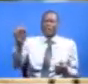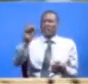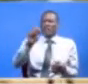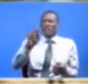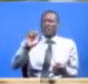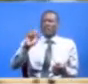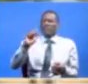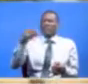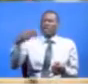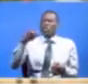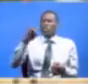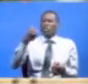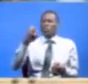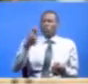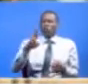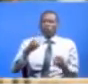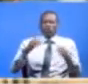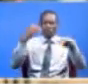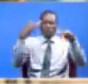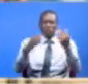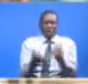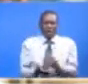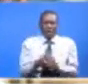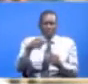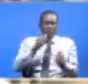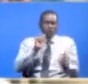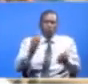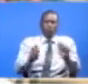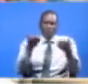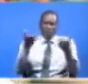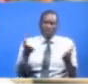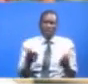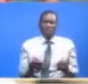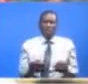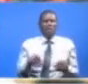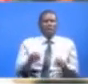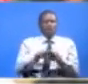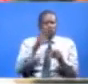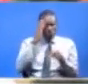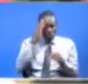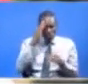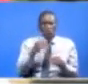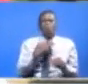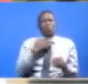for enabling us to play here, and as